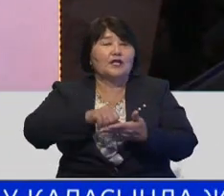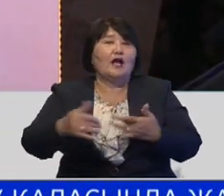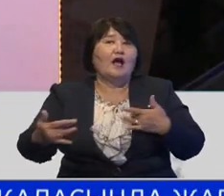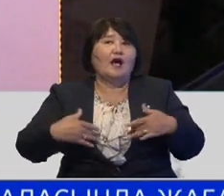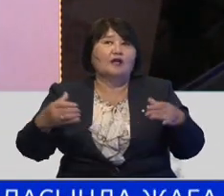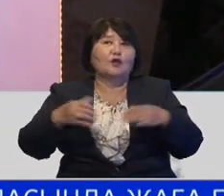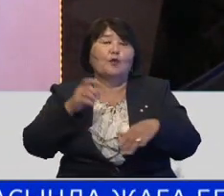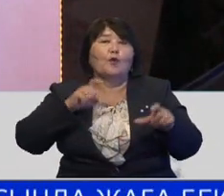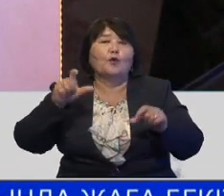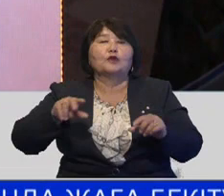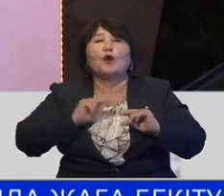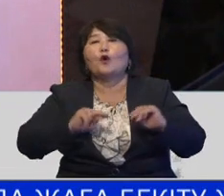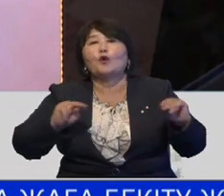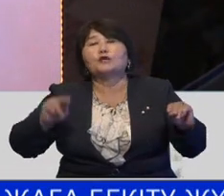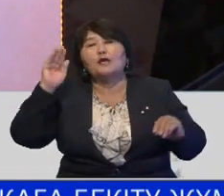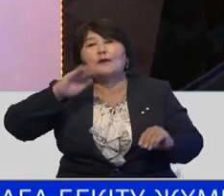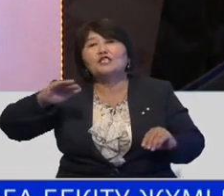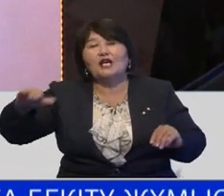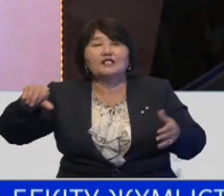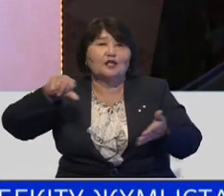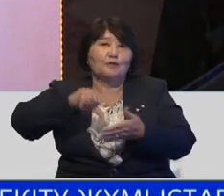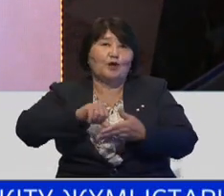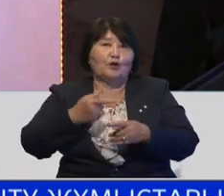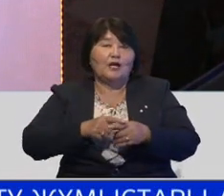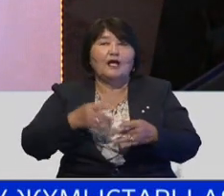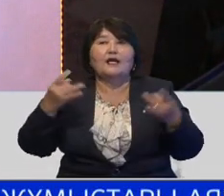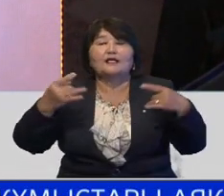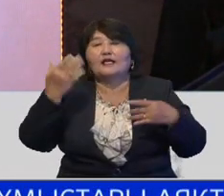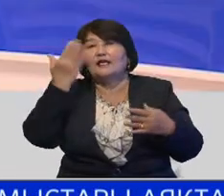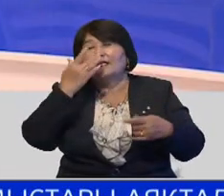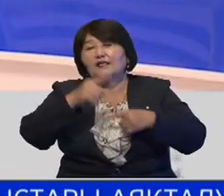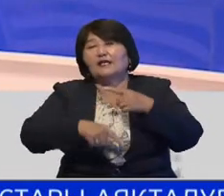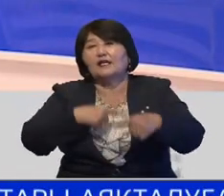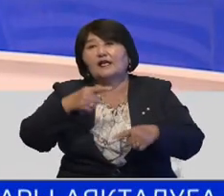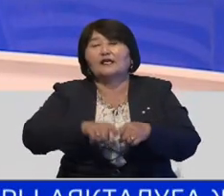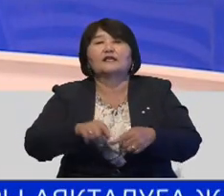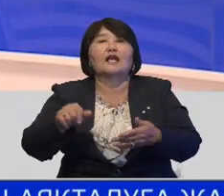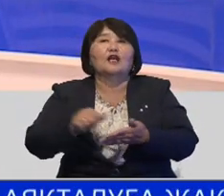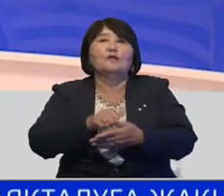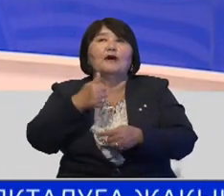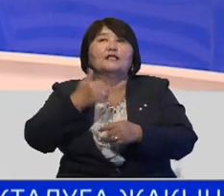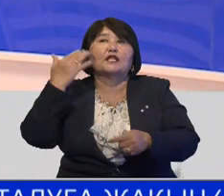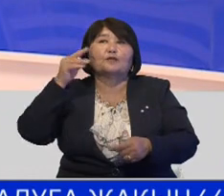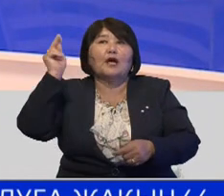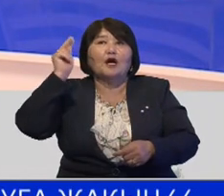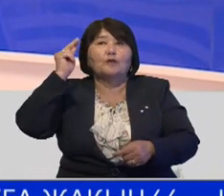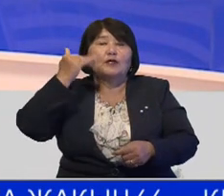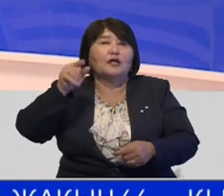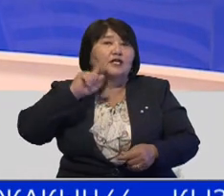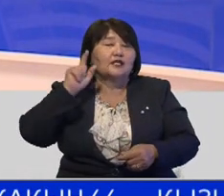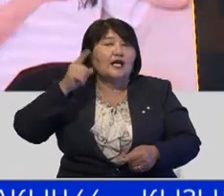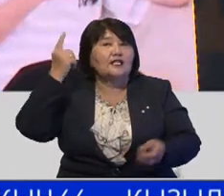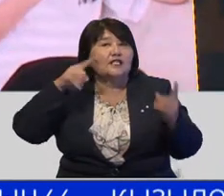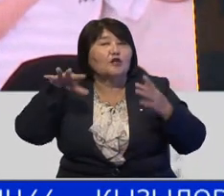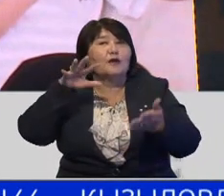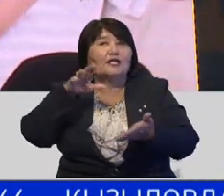Актерлік құрам университеттің ұстаздары мен шәкірттерінен құралған. Телесериалды дәстүрлі түрде таспалаудағы басты мақсат білім алушы жастарға